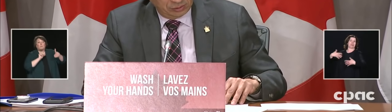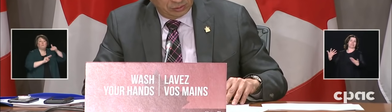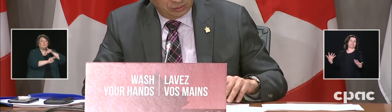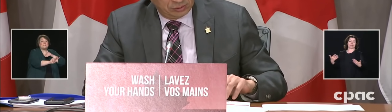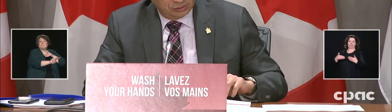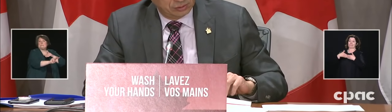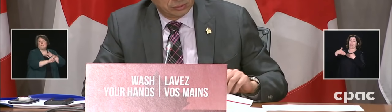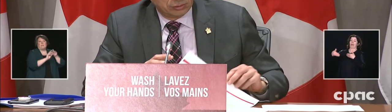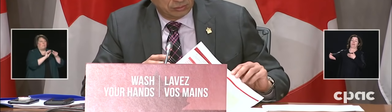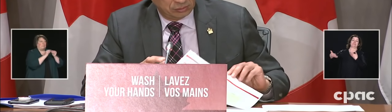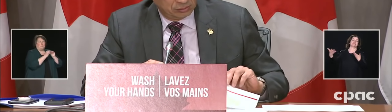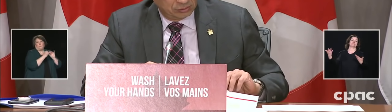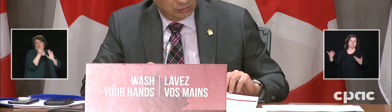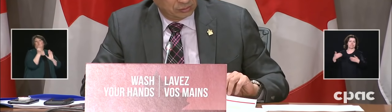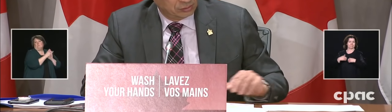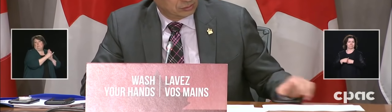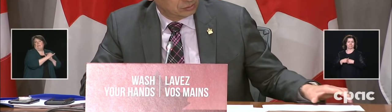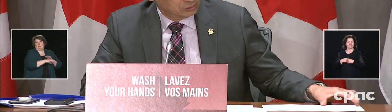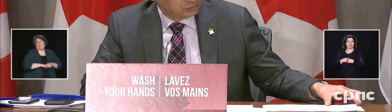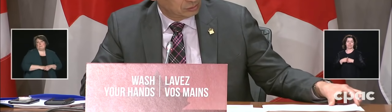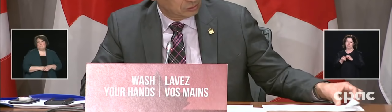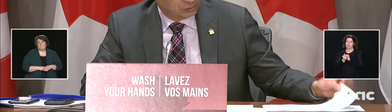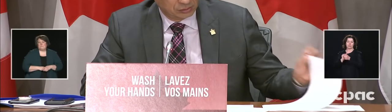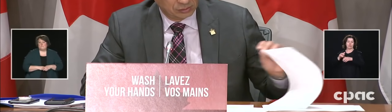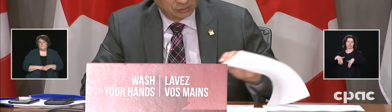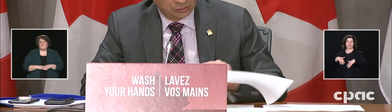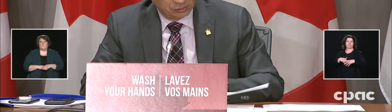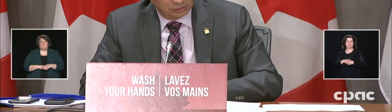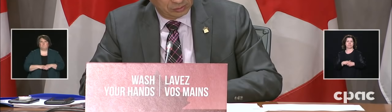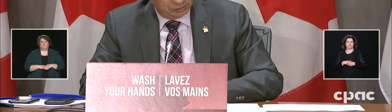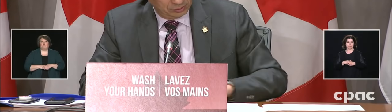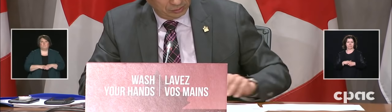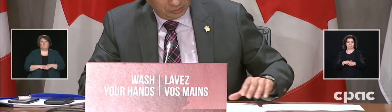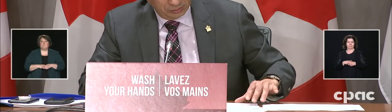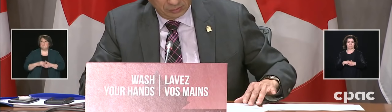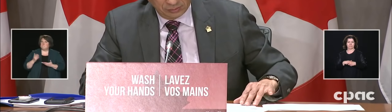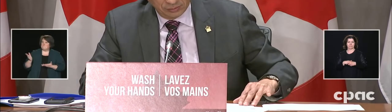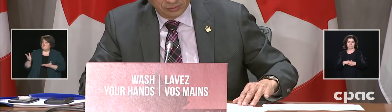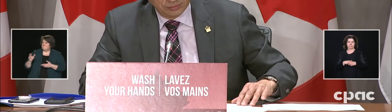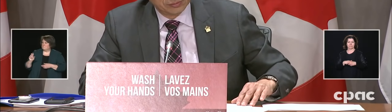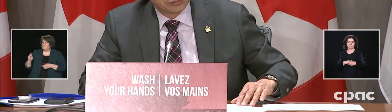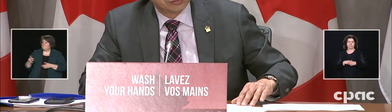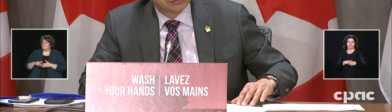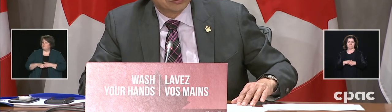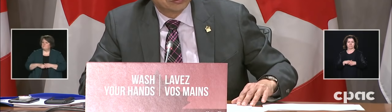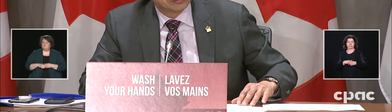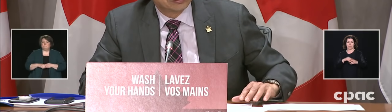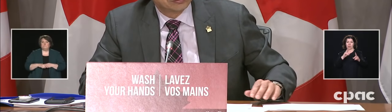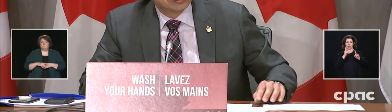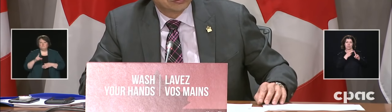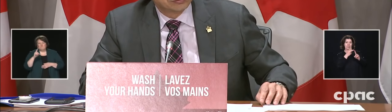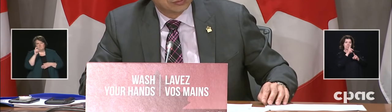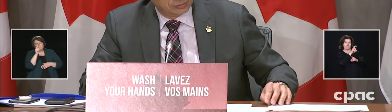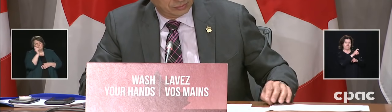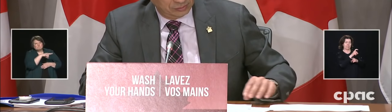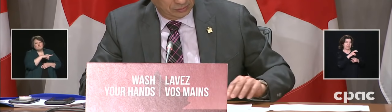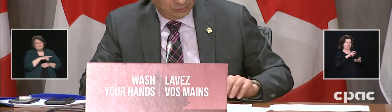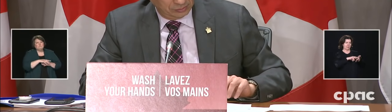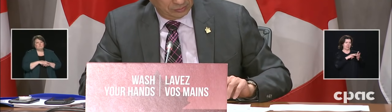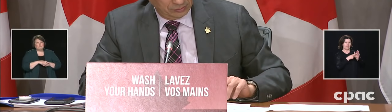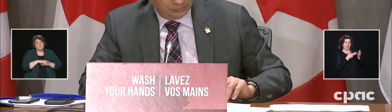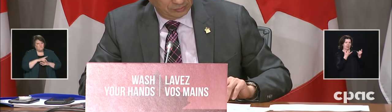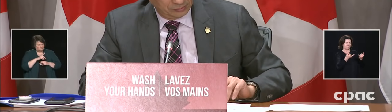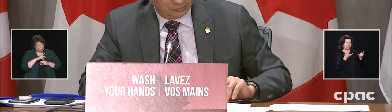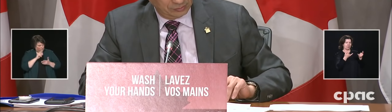OK. Alors, est-ce que je devrais comprendre qu'en ce moment, on est plutôt dans le scénario minimalement